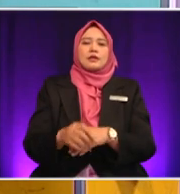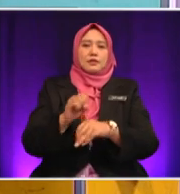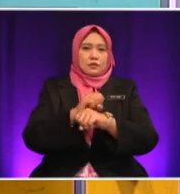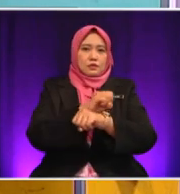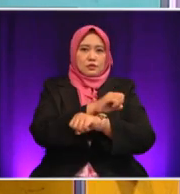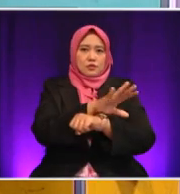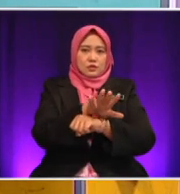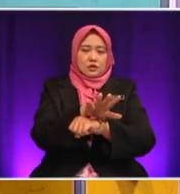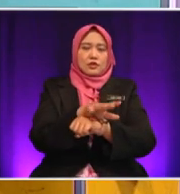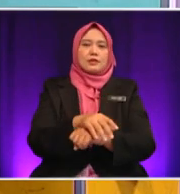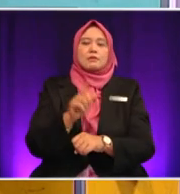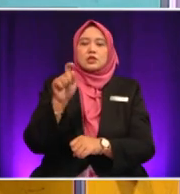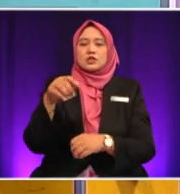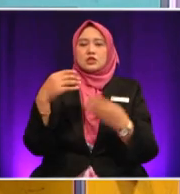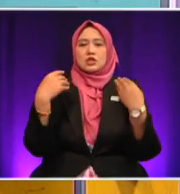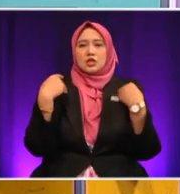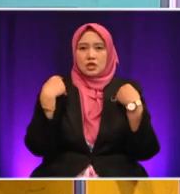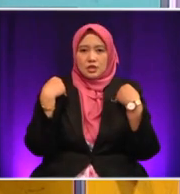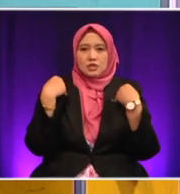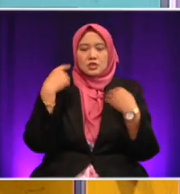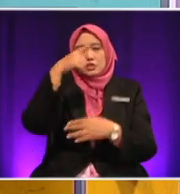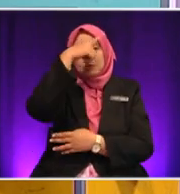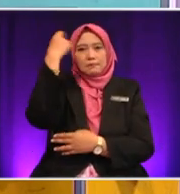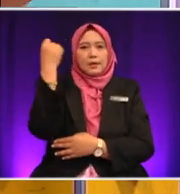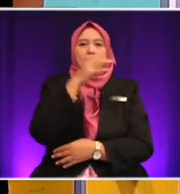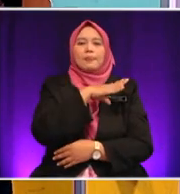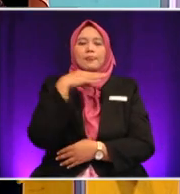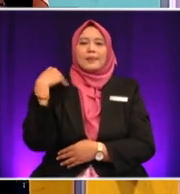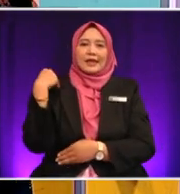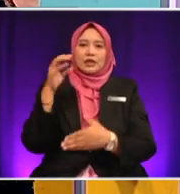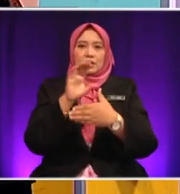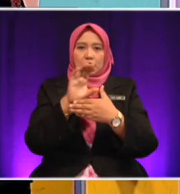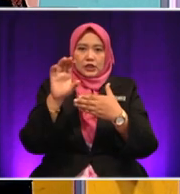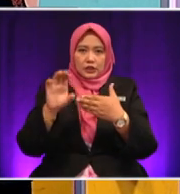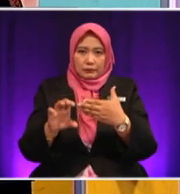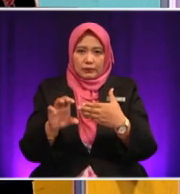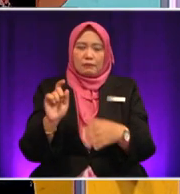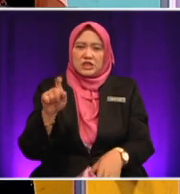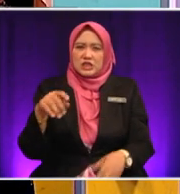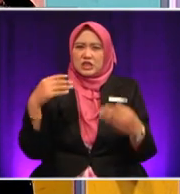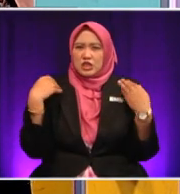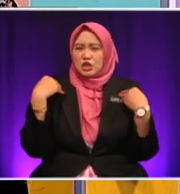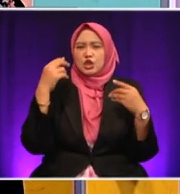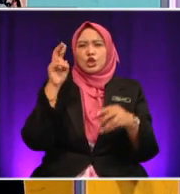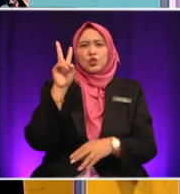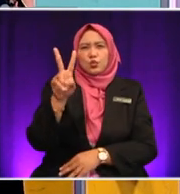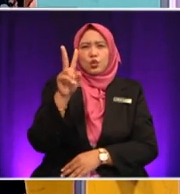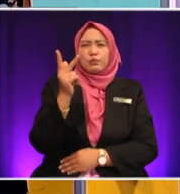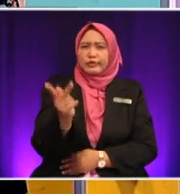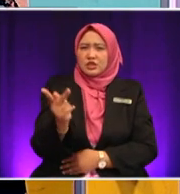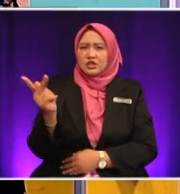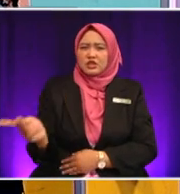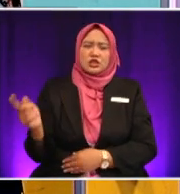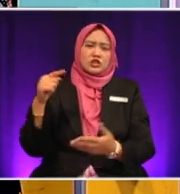tidak jauh ayat berbentuk negatif akibat atau sebab macam itu budaya tapi pastikan ada dua kali ini lagi satu justifikasi